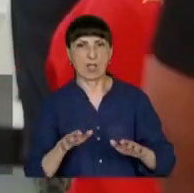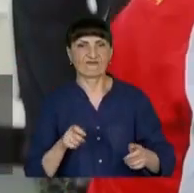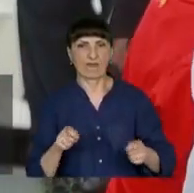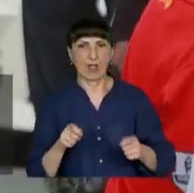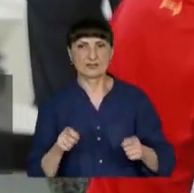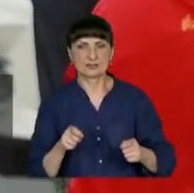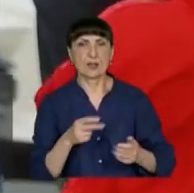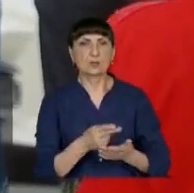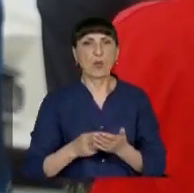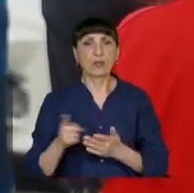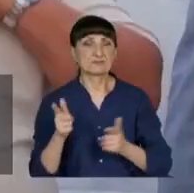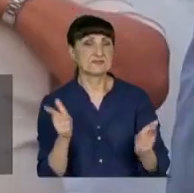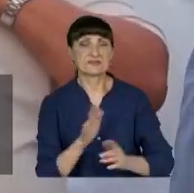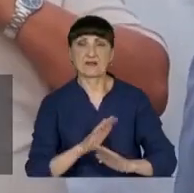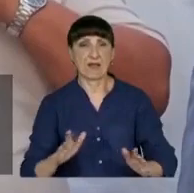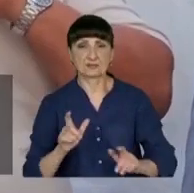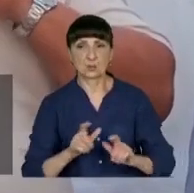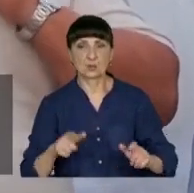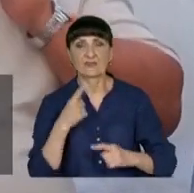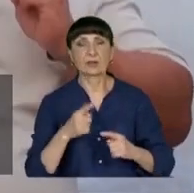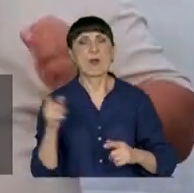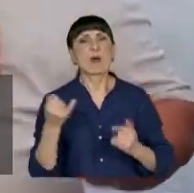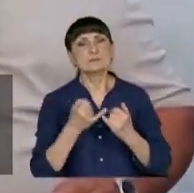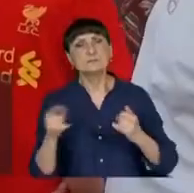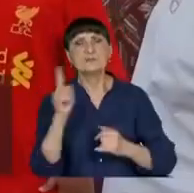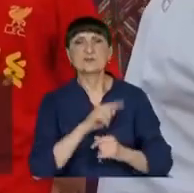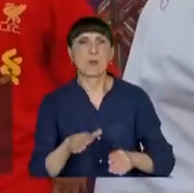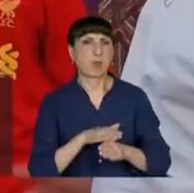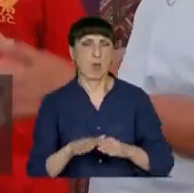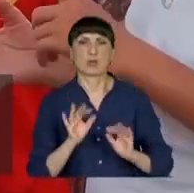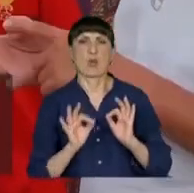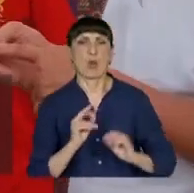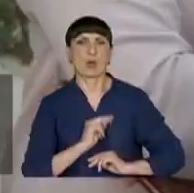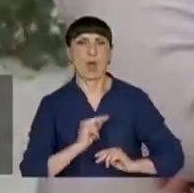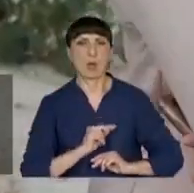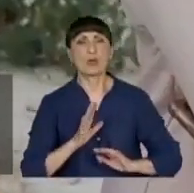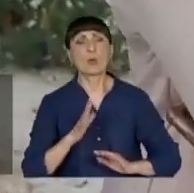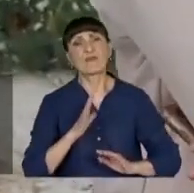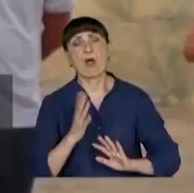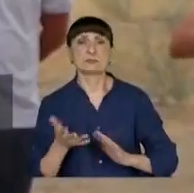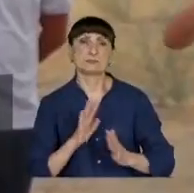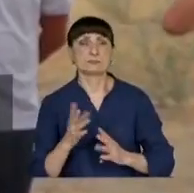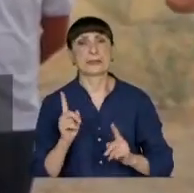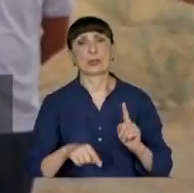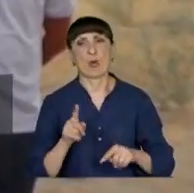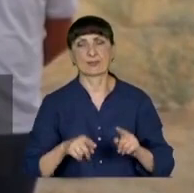доводами сельчан они не согласны говорят Коммунальная инфраструктура здесь в полном порядке лишь иногда бывают